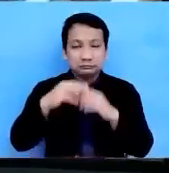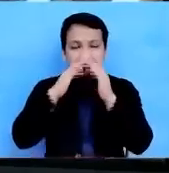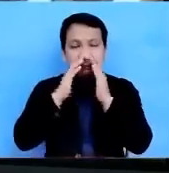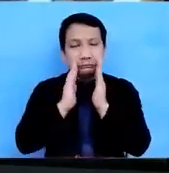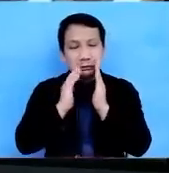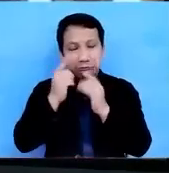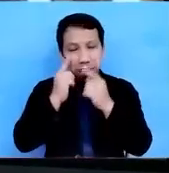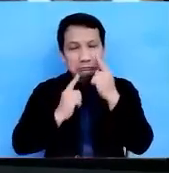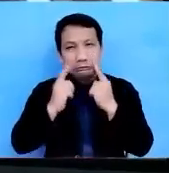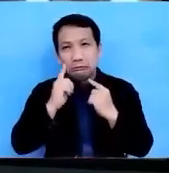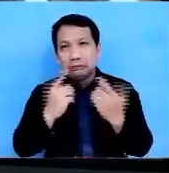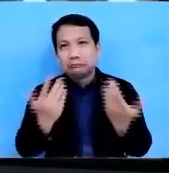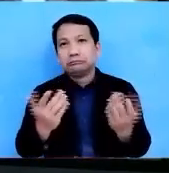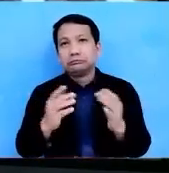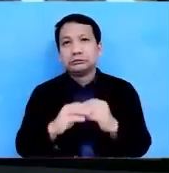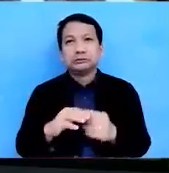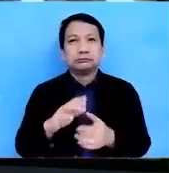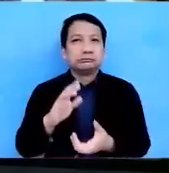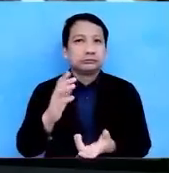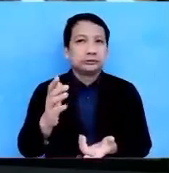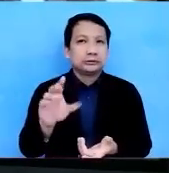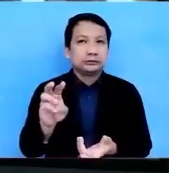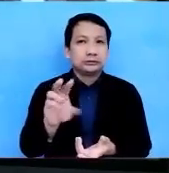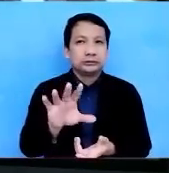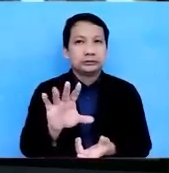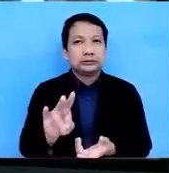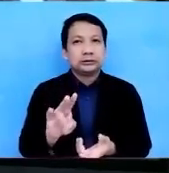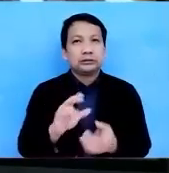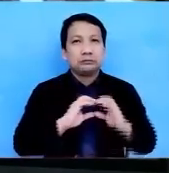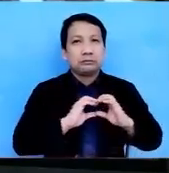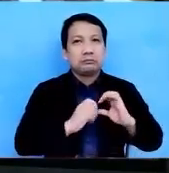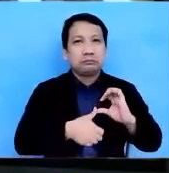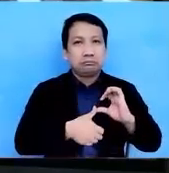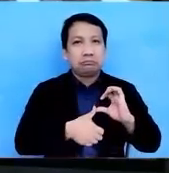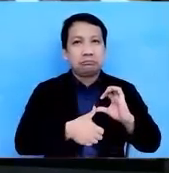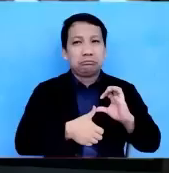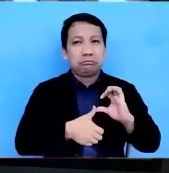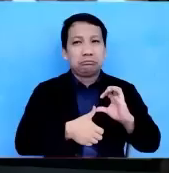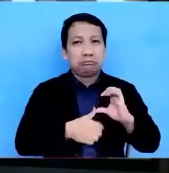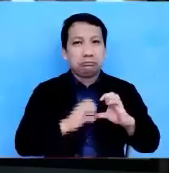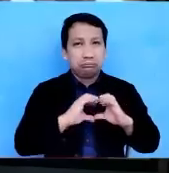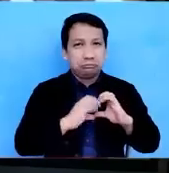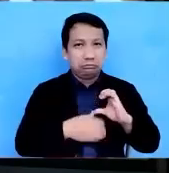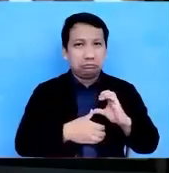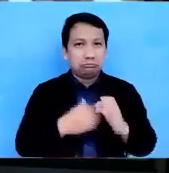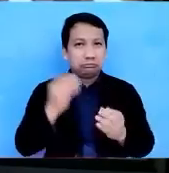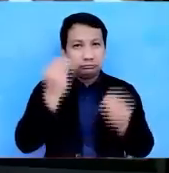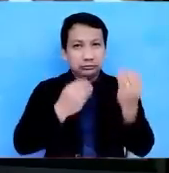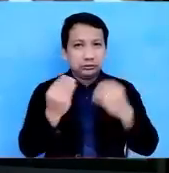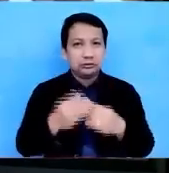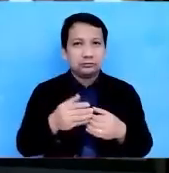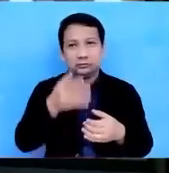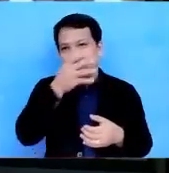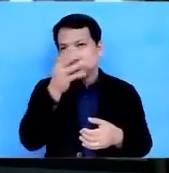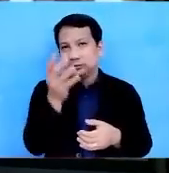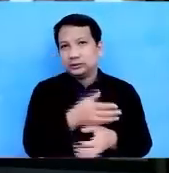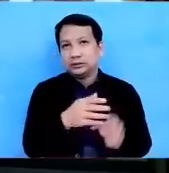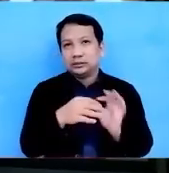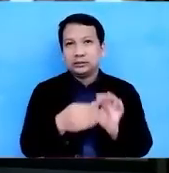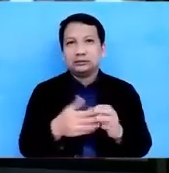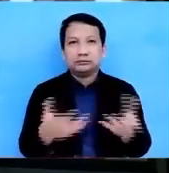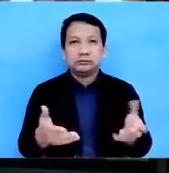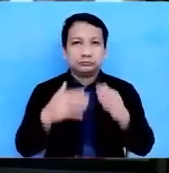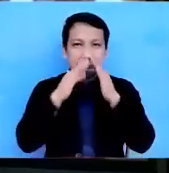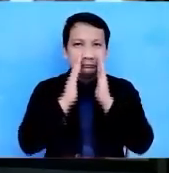dahil po dyan, 67 million overall reach. Heartbroken, confusion, expressionless, walang pakialam mga kapatid. Sad,